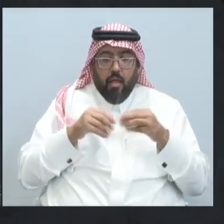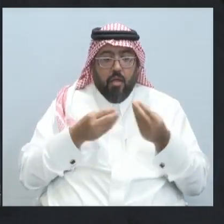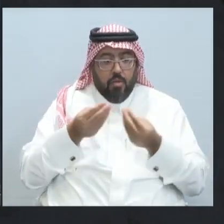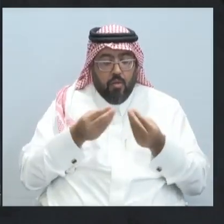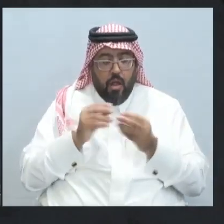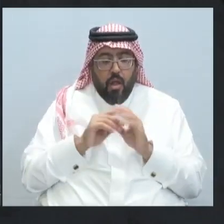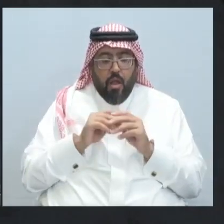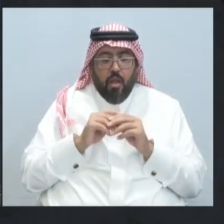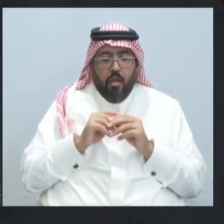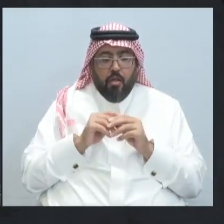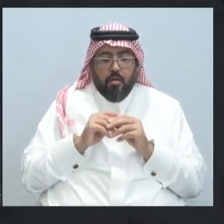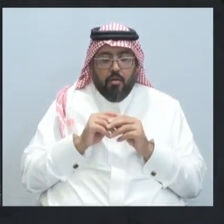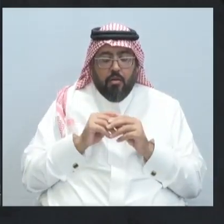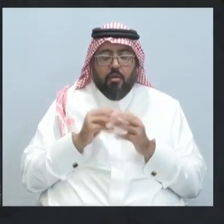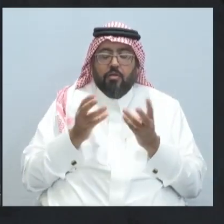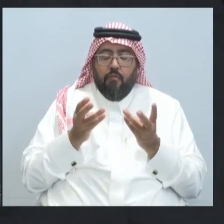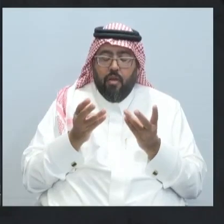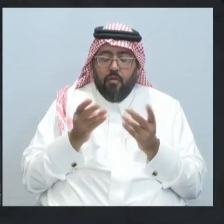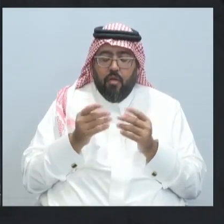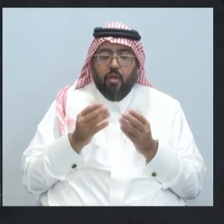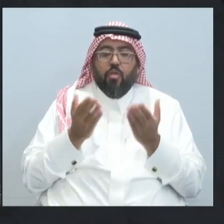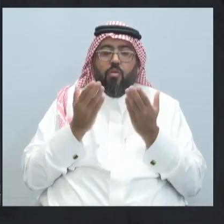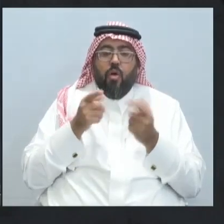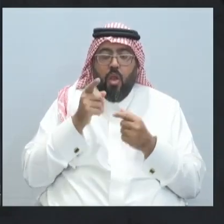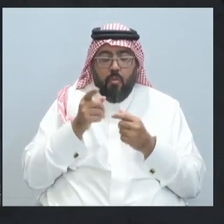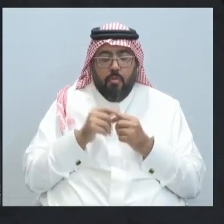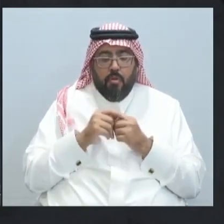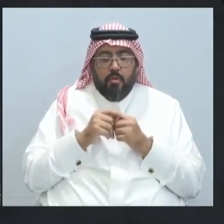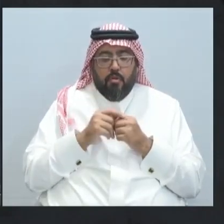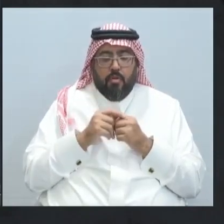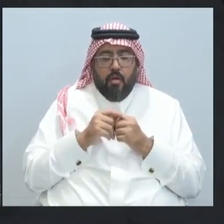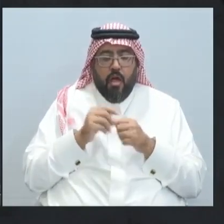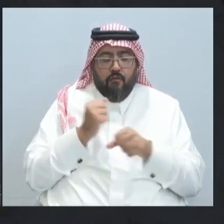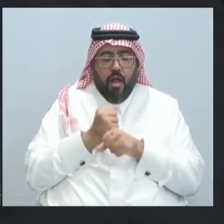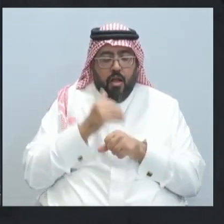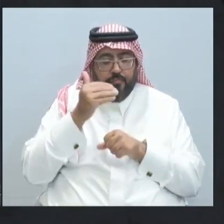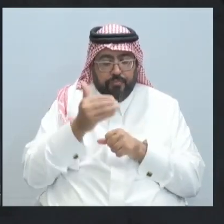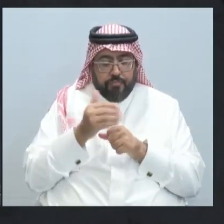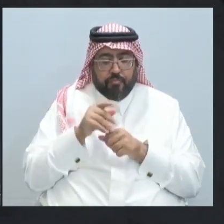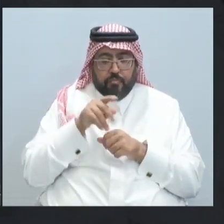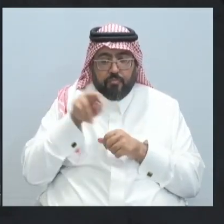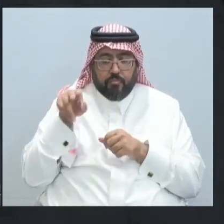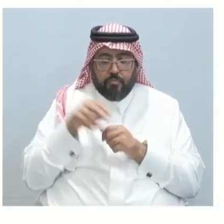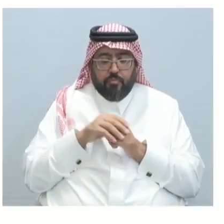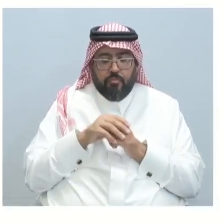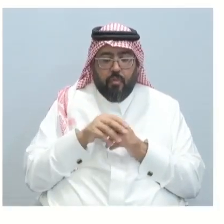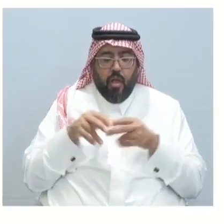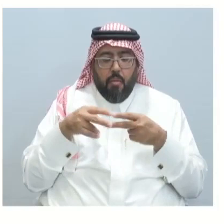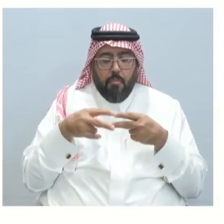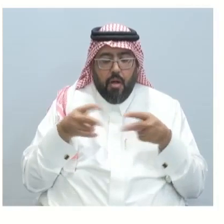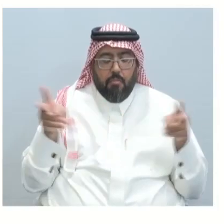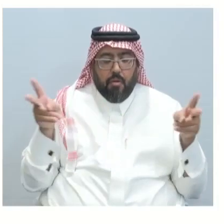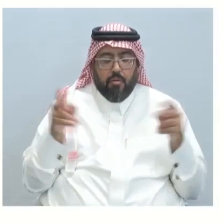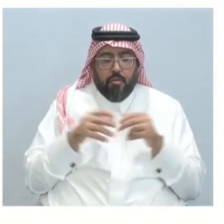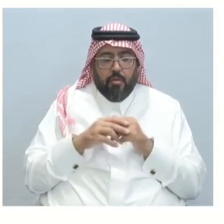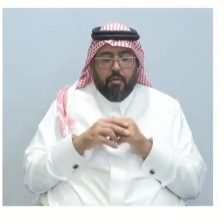للوالدين ان تستغفر لهما ان تدعو لهما ان تفعل الخير لهما فهذا باب من ابواب